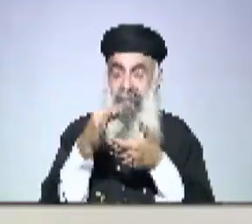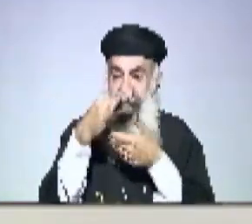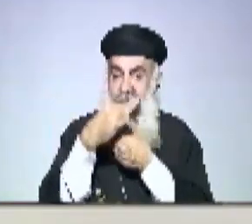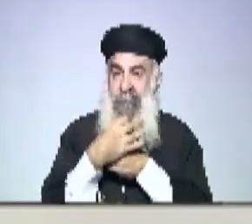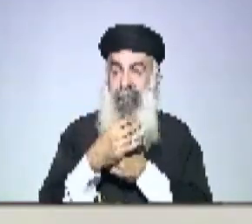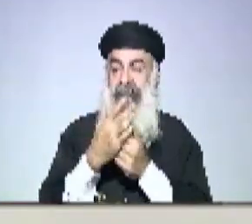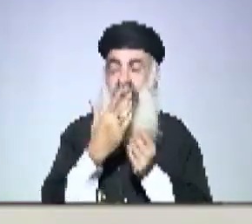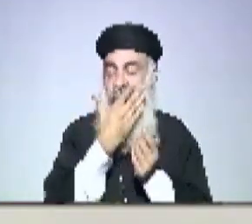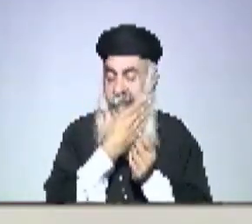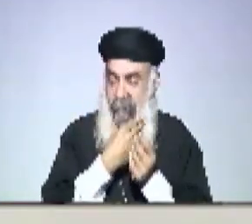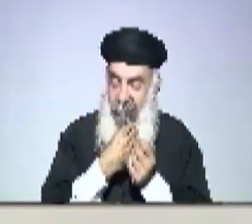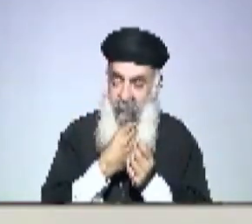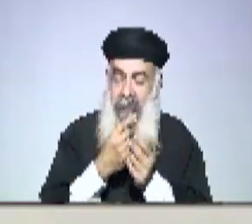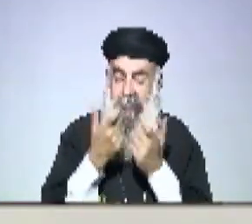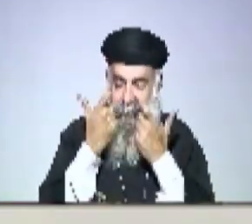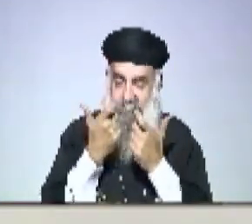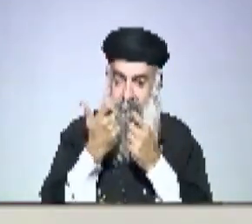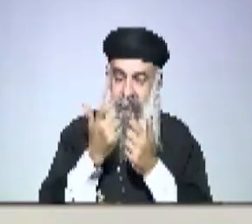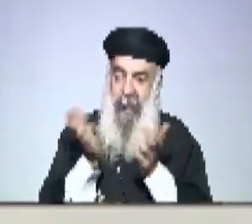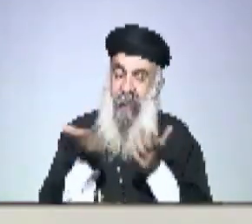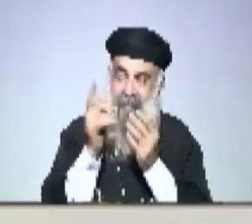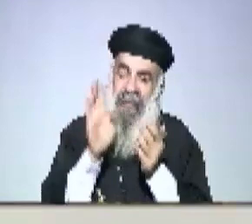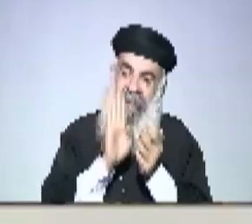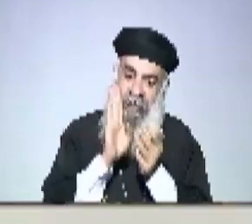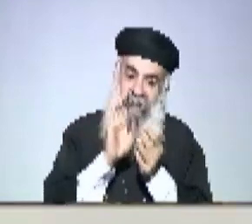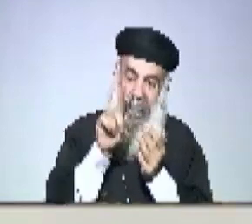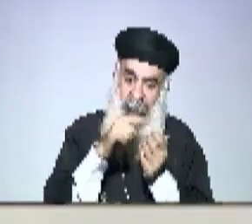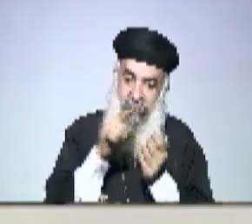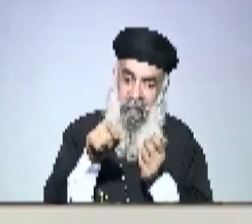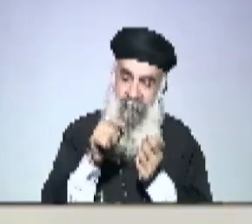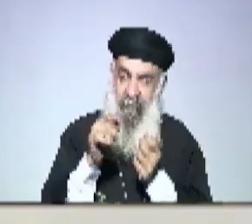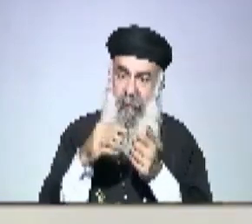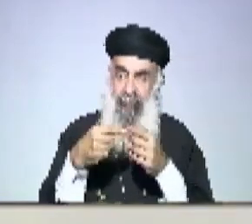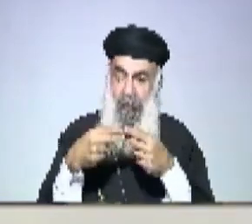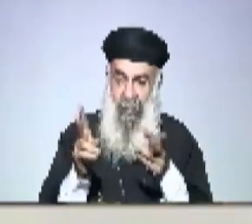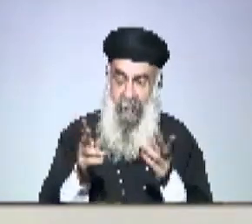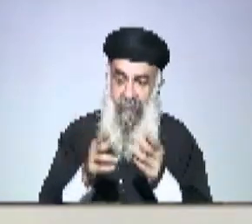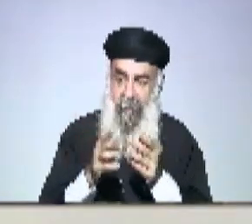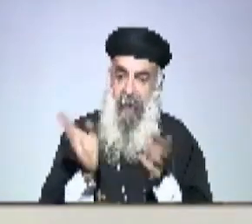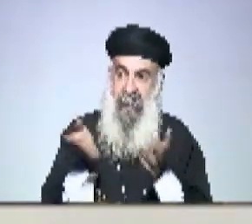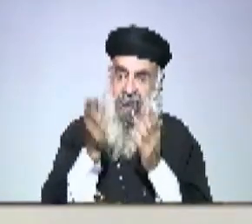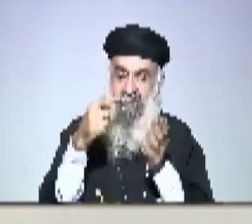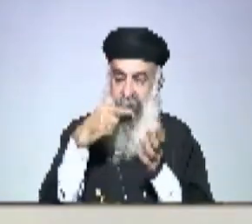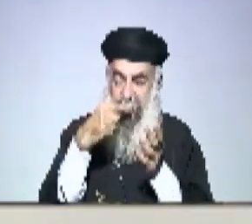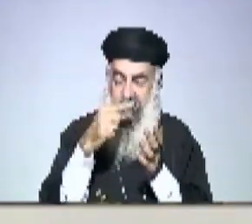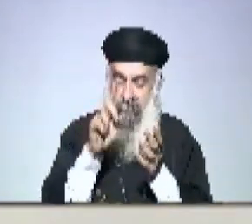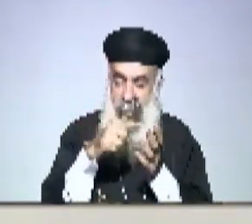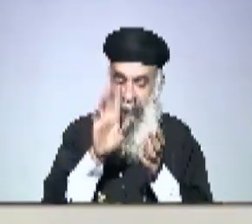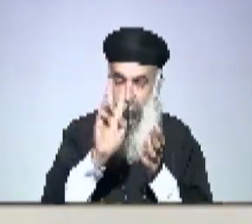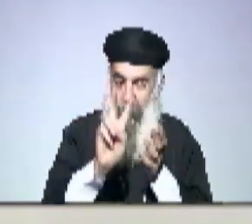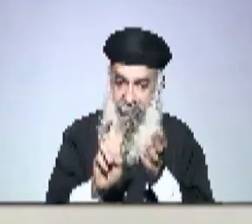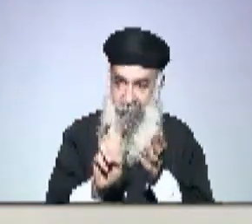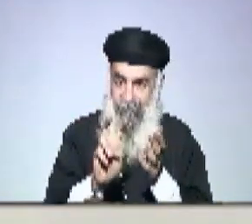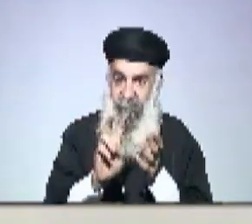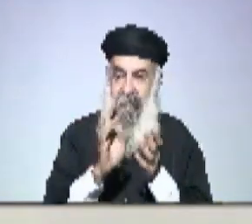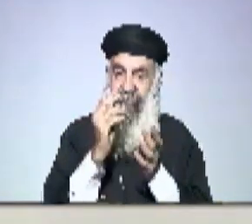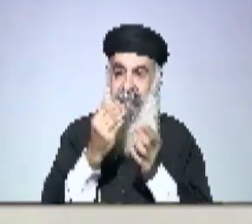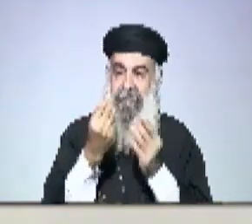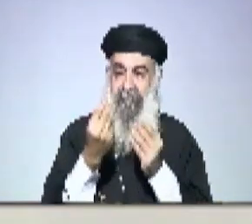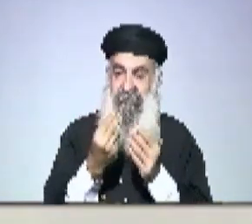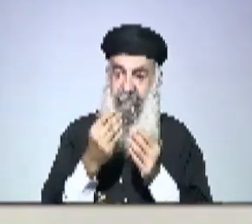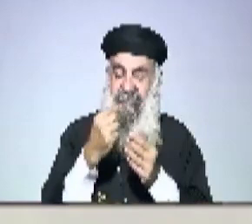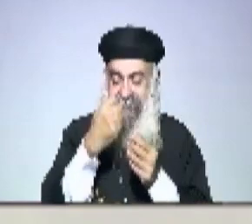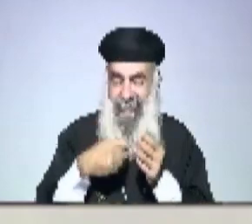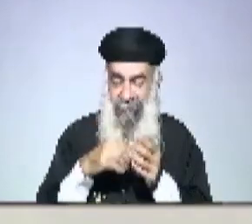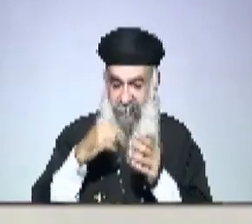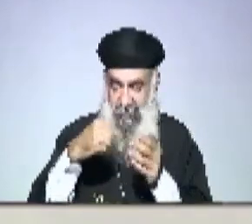ارجو ان ننتبه لاي تعليم غلط ما نقبلو واللي بيتكلم غلط يقف علشان الكنيسه